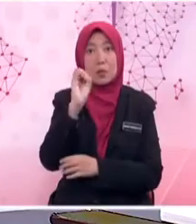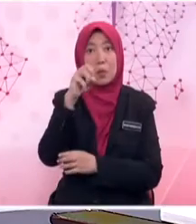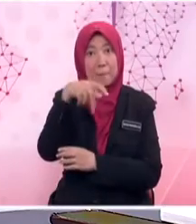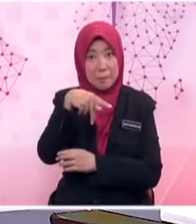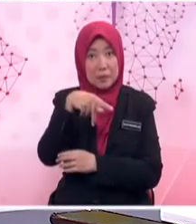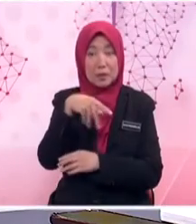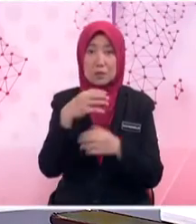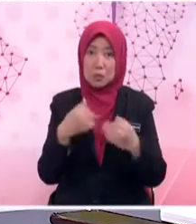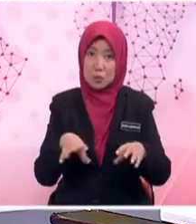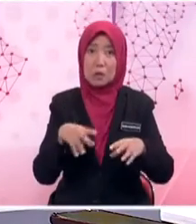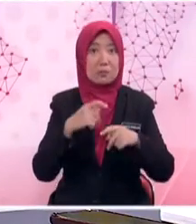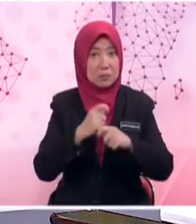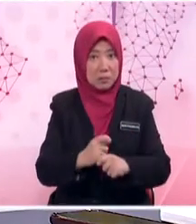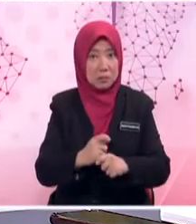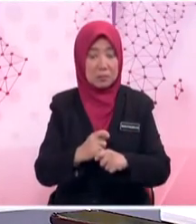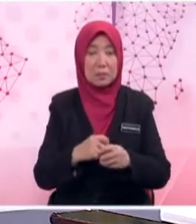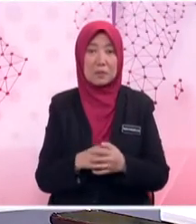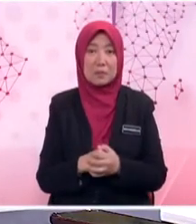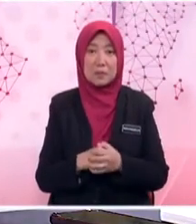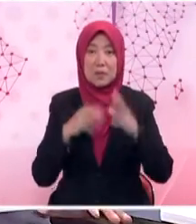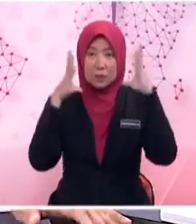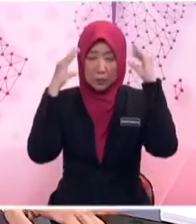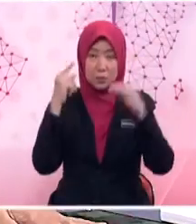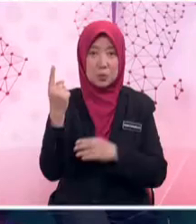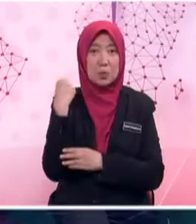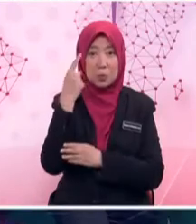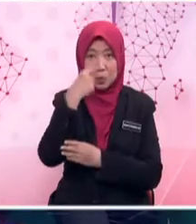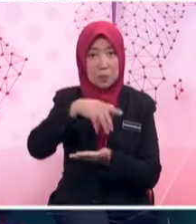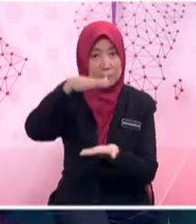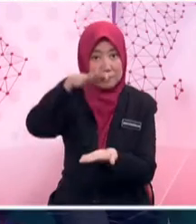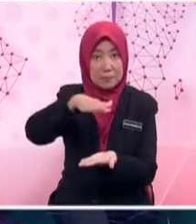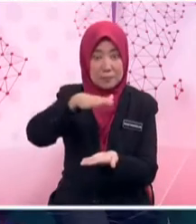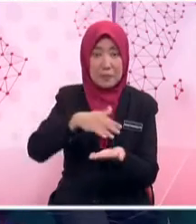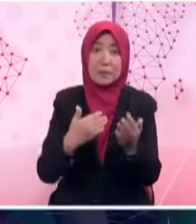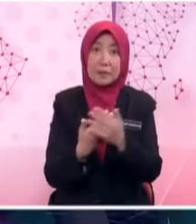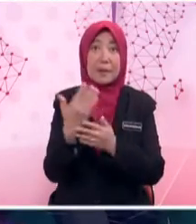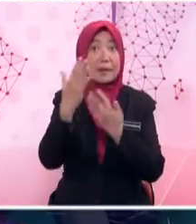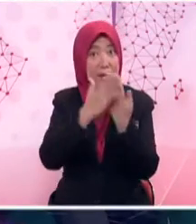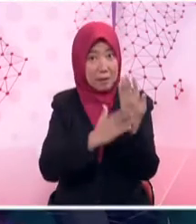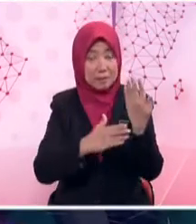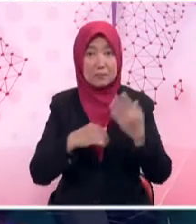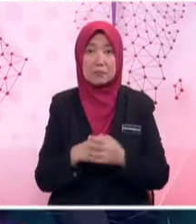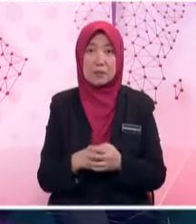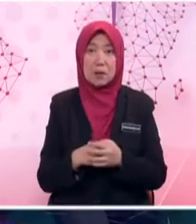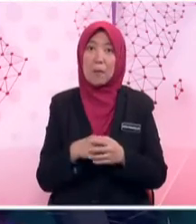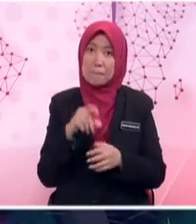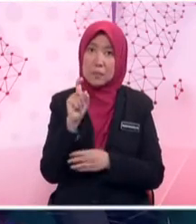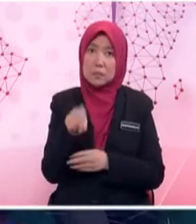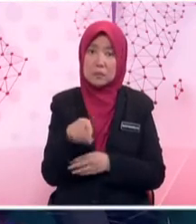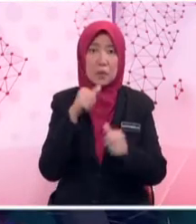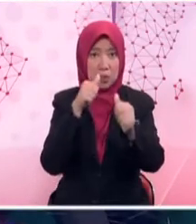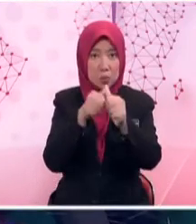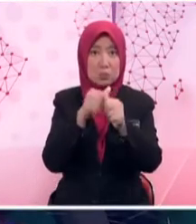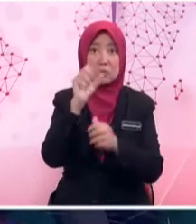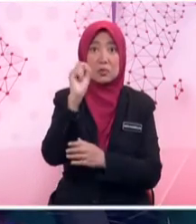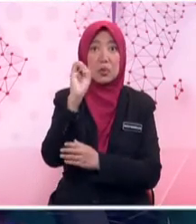ditetapkan. Saya nak mulakan dengan Cikgu Sushila terlebih dahulu ya, untuk mensanitasi tangan. Ini adalah prosedur ataupun ini dah menjadi